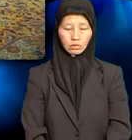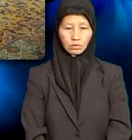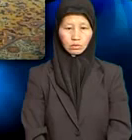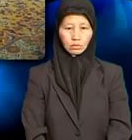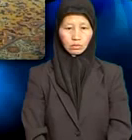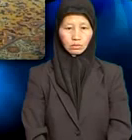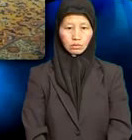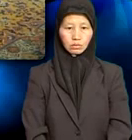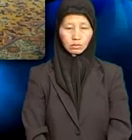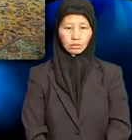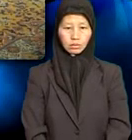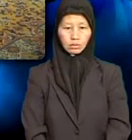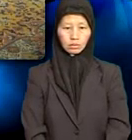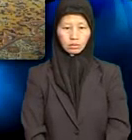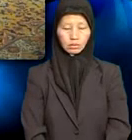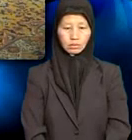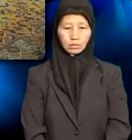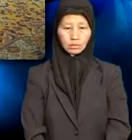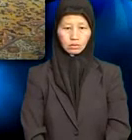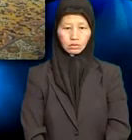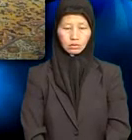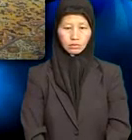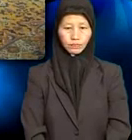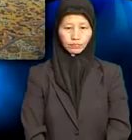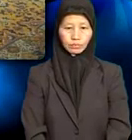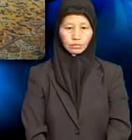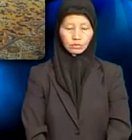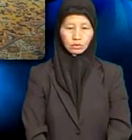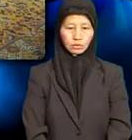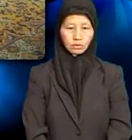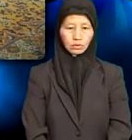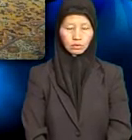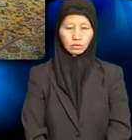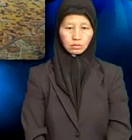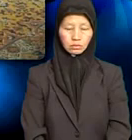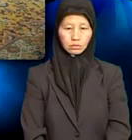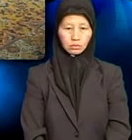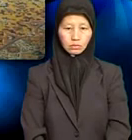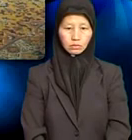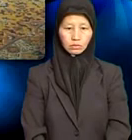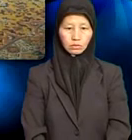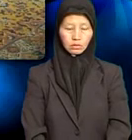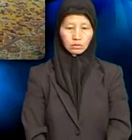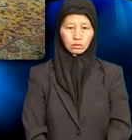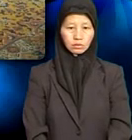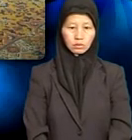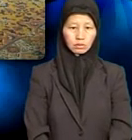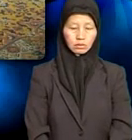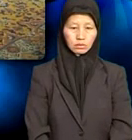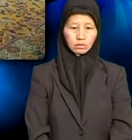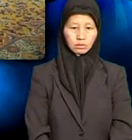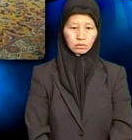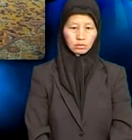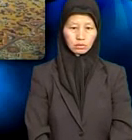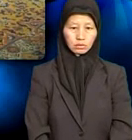الدين إياك نعبد وإياك نستعين اهدنا الصراط المستقيم